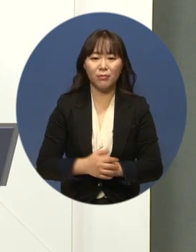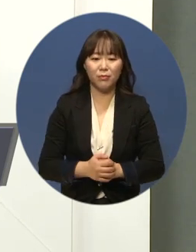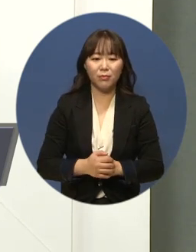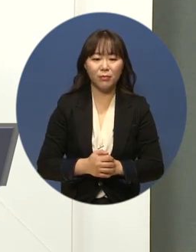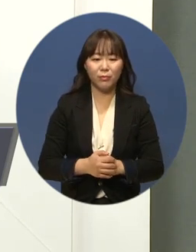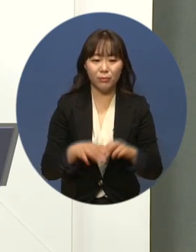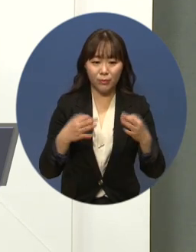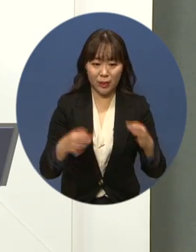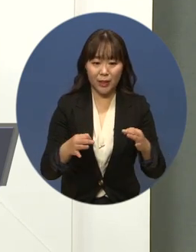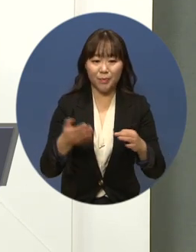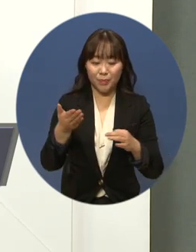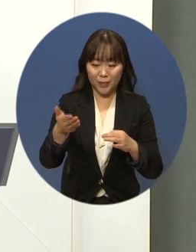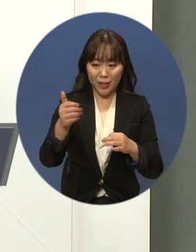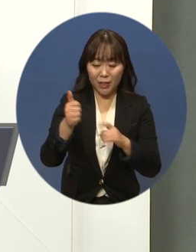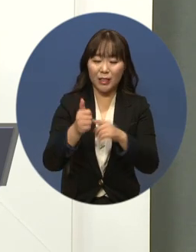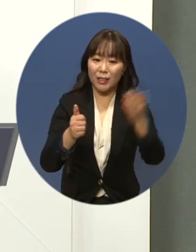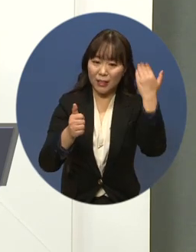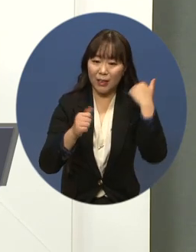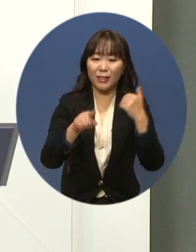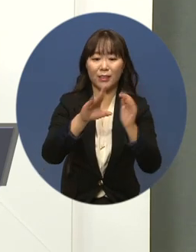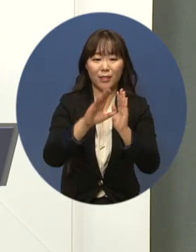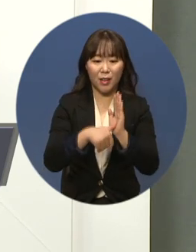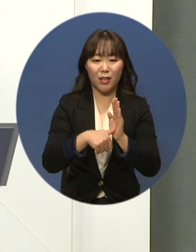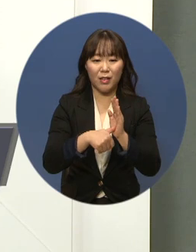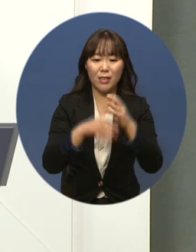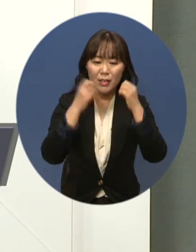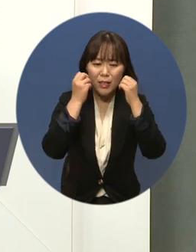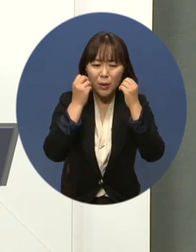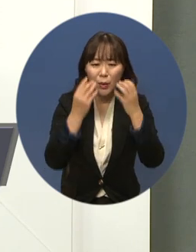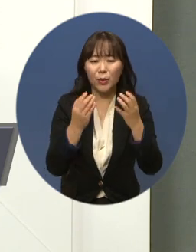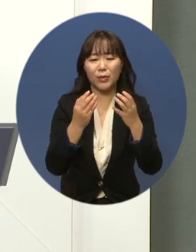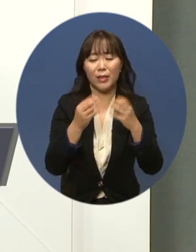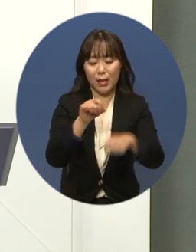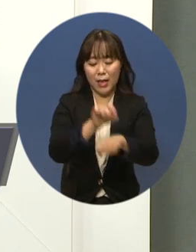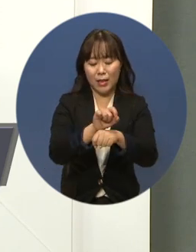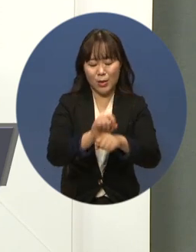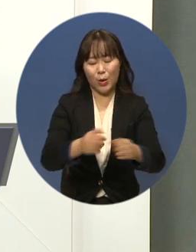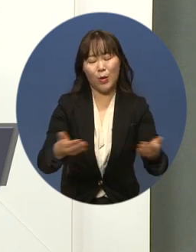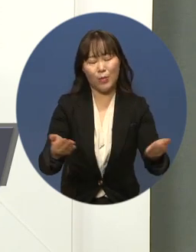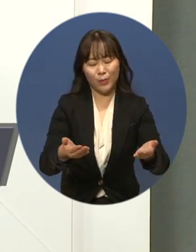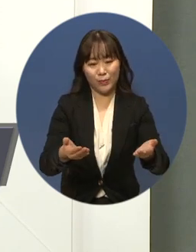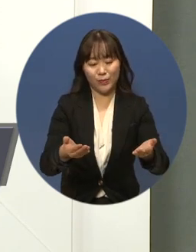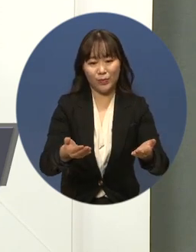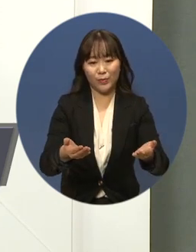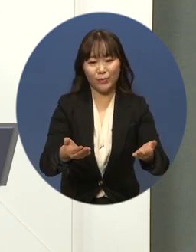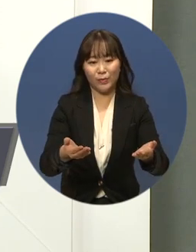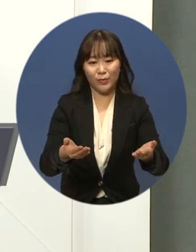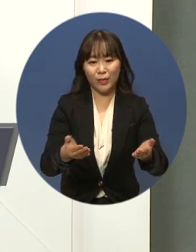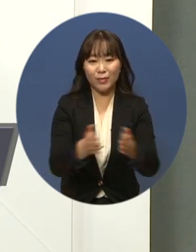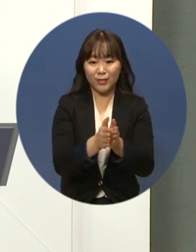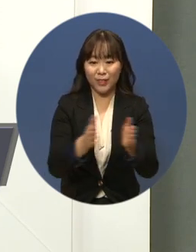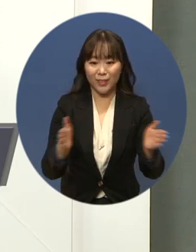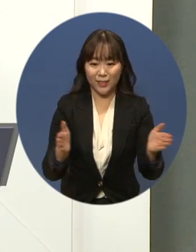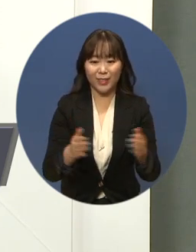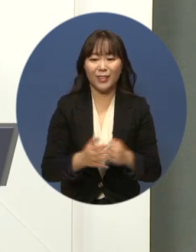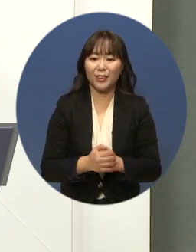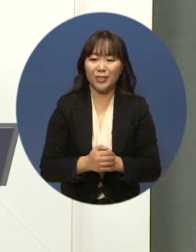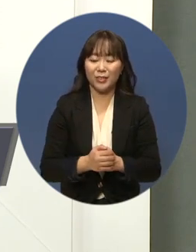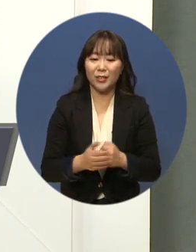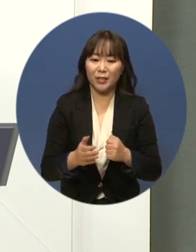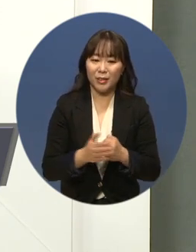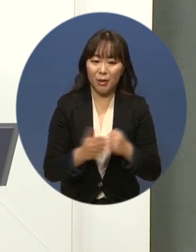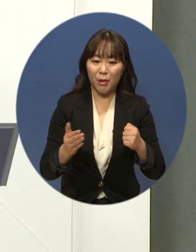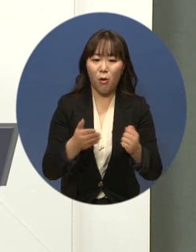김 장관께서 그 당시에 새로운 행정 업무를 펼쳤잖아요. 예, 뭐. 그래서